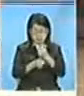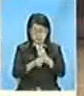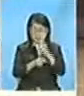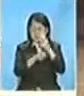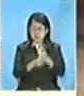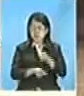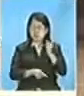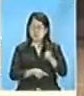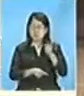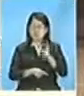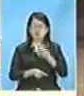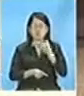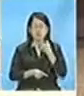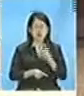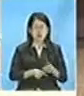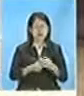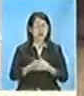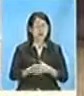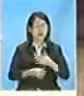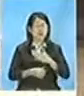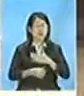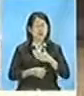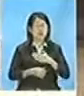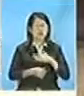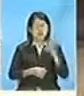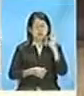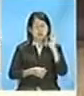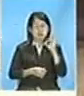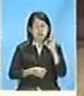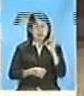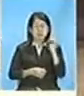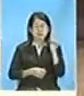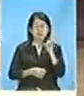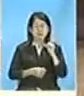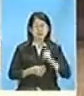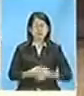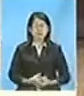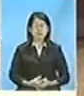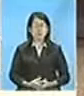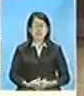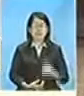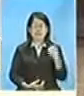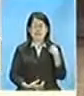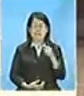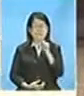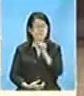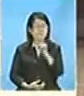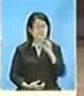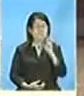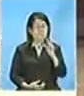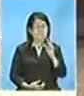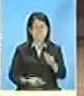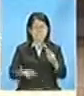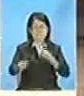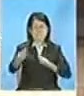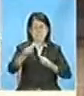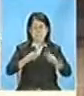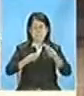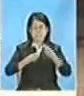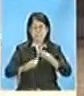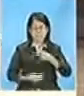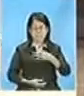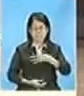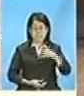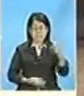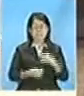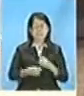อดผมโชคดีที่ท่านสมาชิกทั้งหลายได้เลือกให้ไปเป็นตัวแทนของวิป